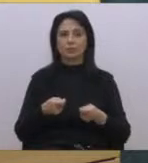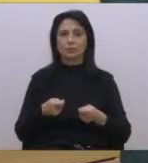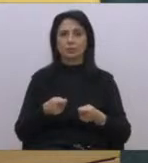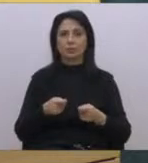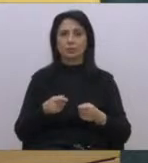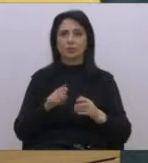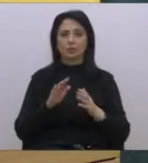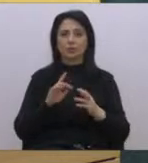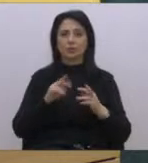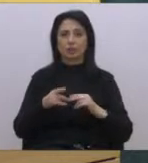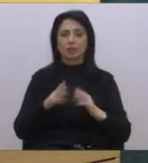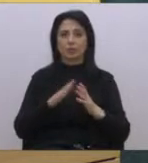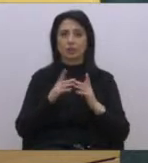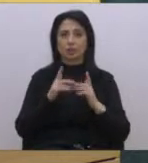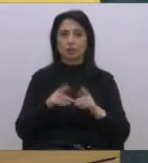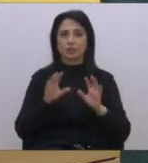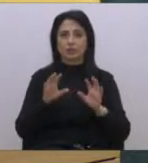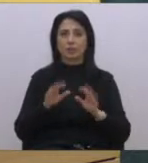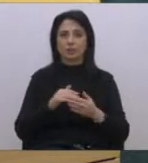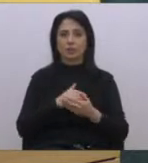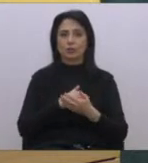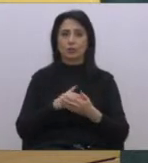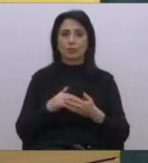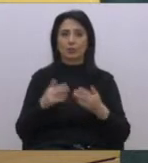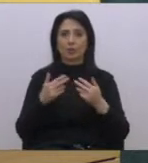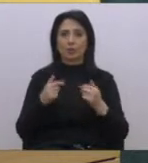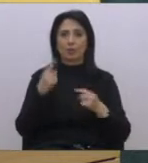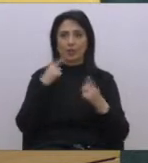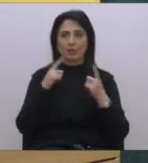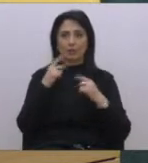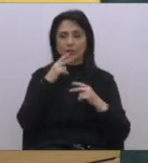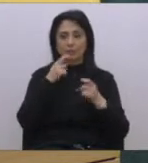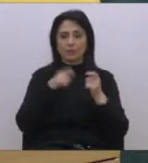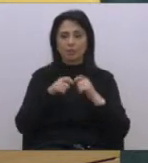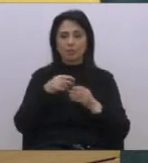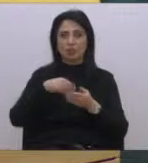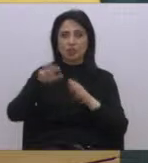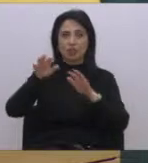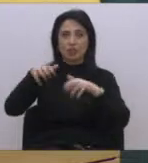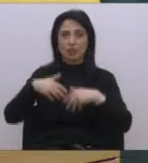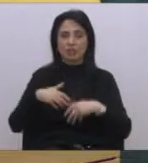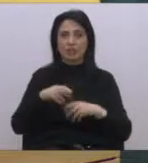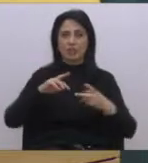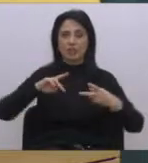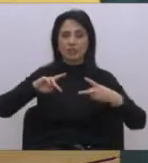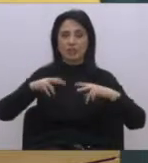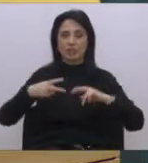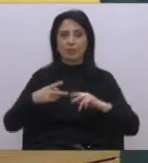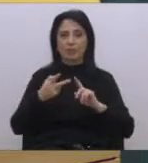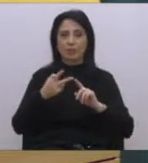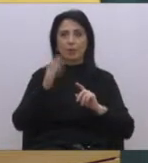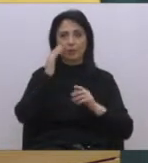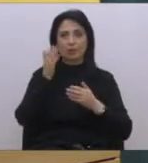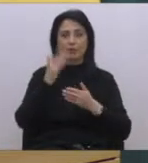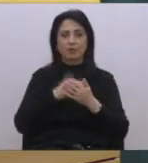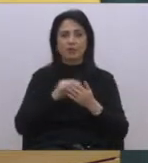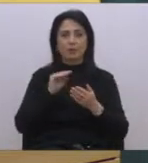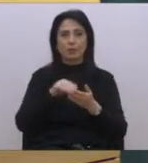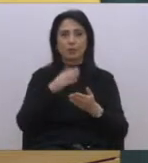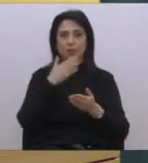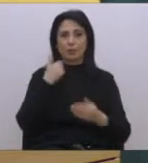șesli, șetahmebis, sakanum de bodonezia, hierbas, inovațiile, medicamente, bișes, ridustuis, cele lebe, bime, emosmeni, șem de